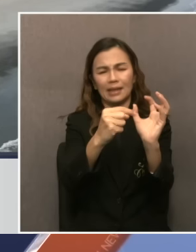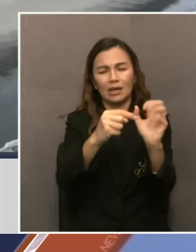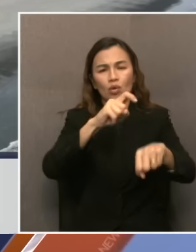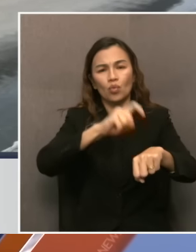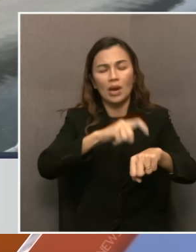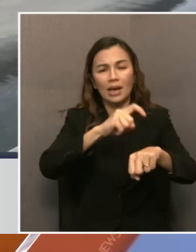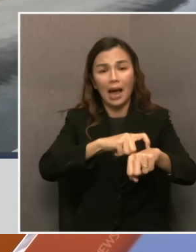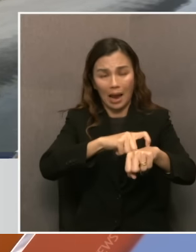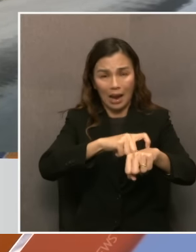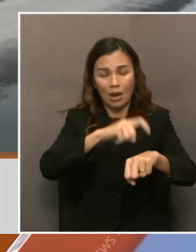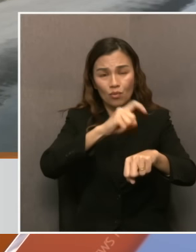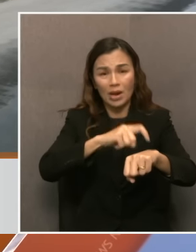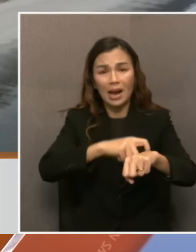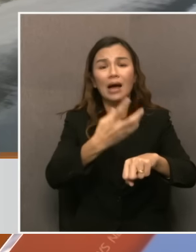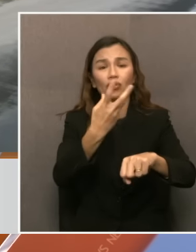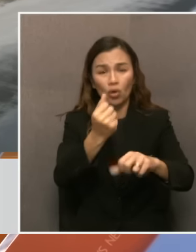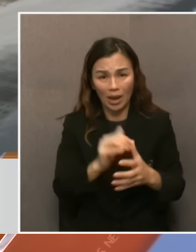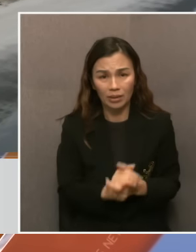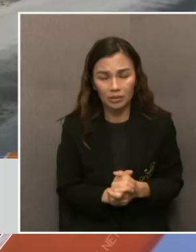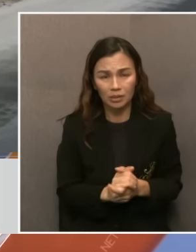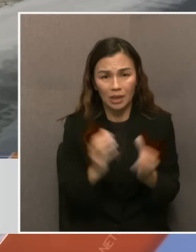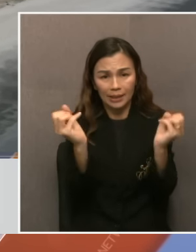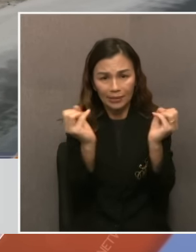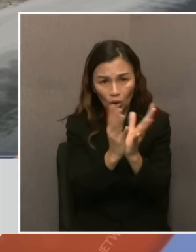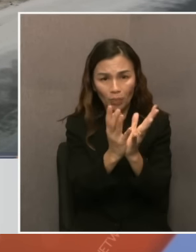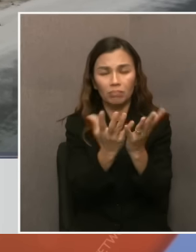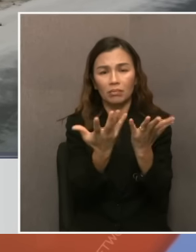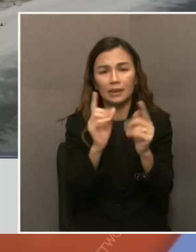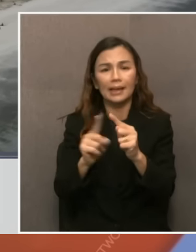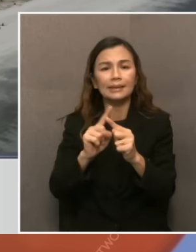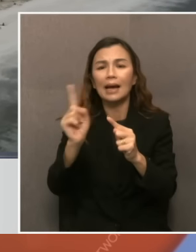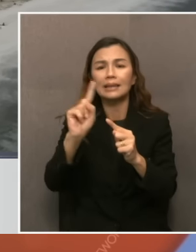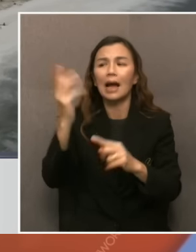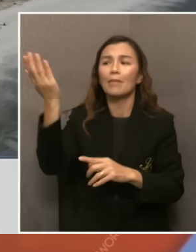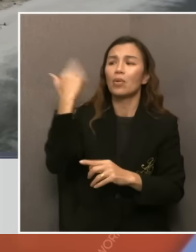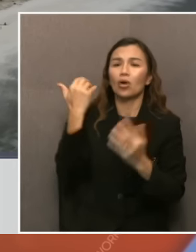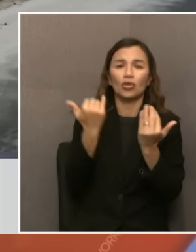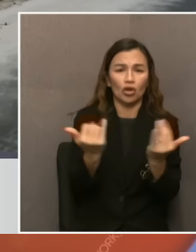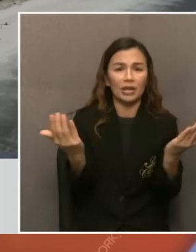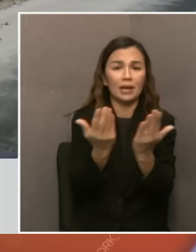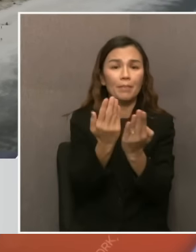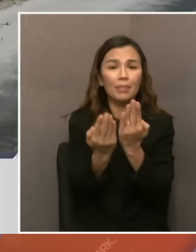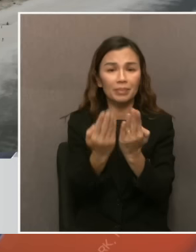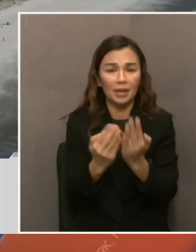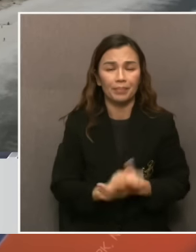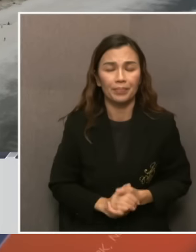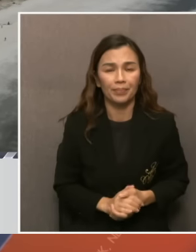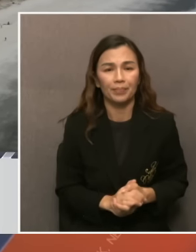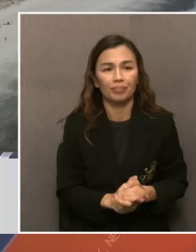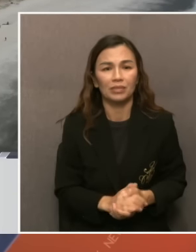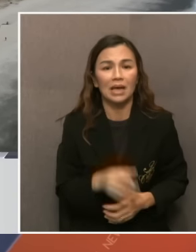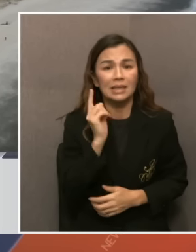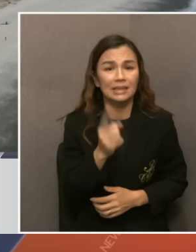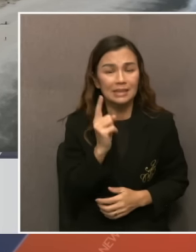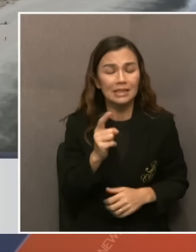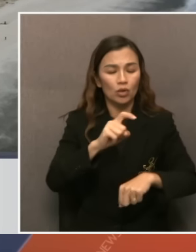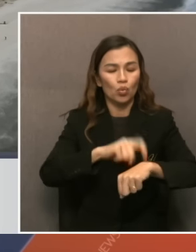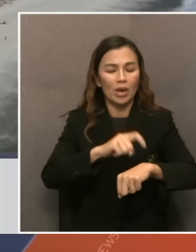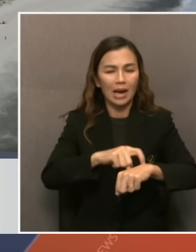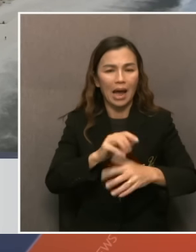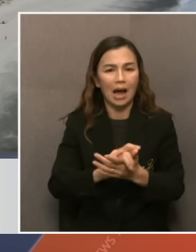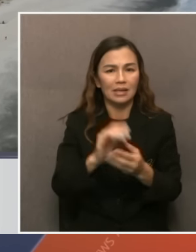สั้นกว่าปัจจุบันอย่างไรแล้วก็ส่งผลกระทบน้อยกว่านี้ยังไงบ้างคะอาจารย ์คือปกติมันน่าจะสักไม่เกิน5อ